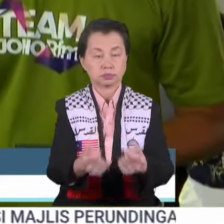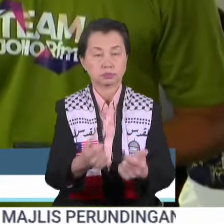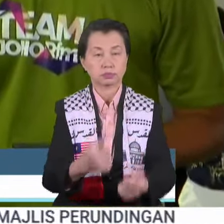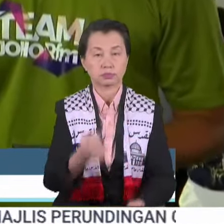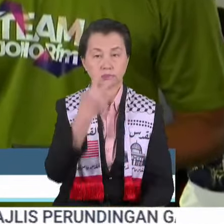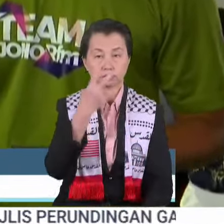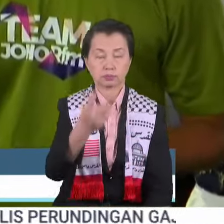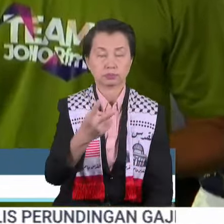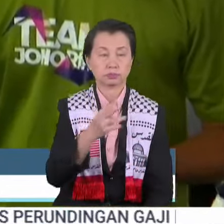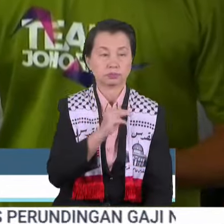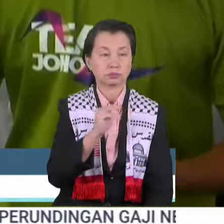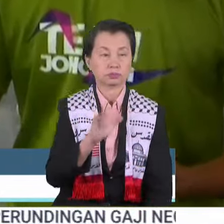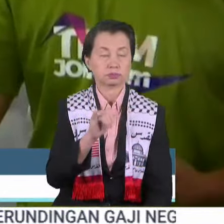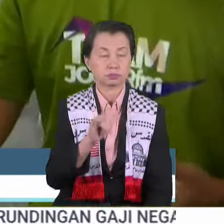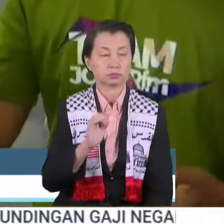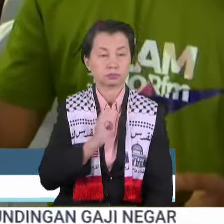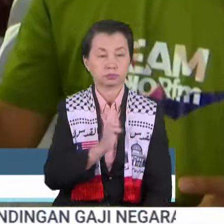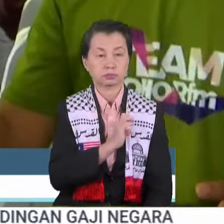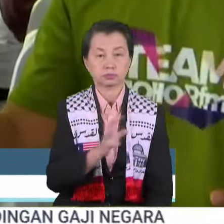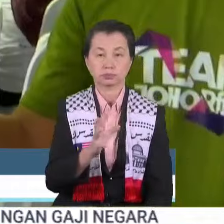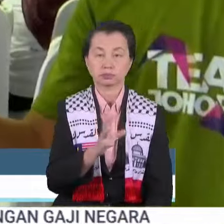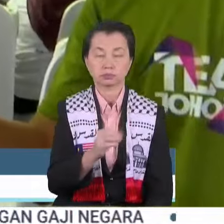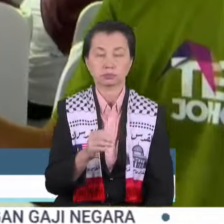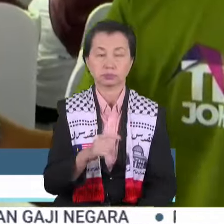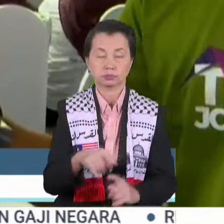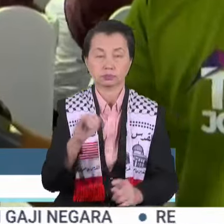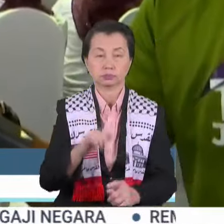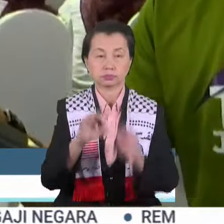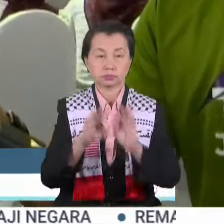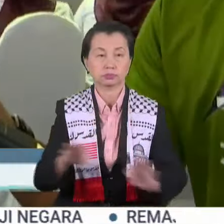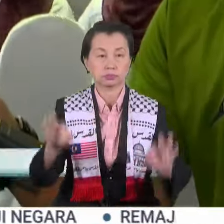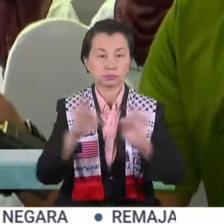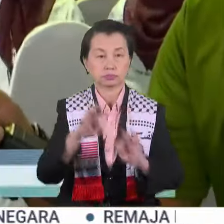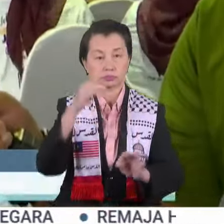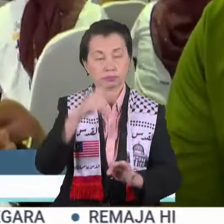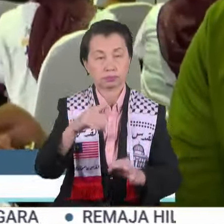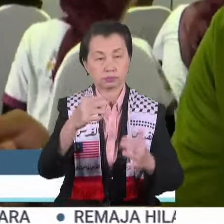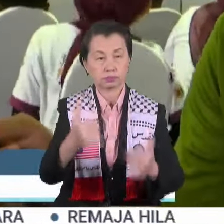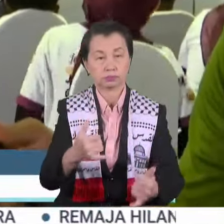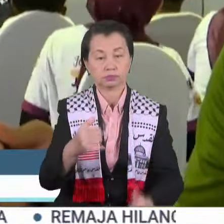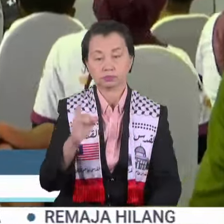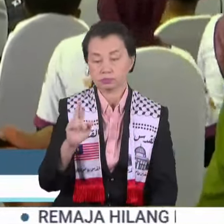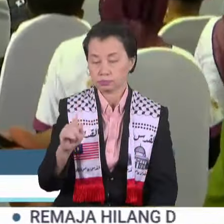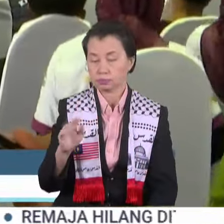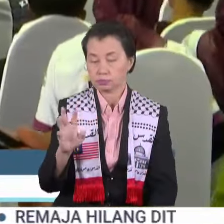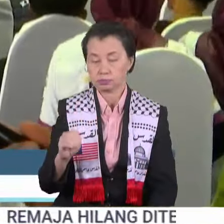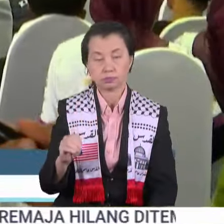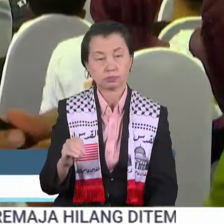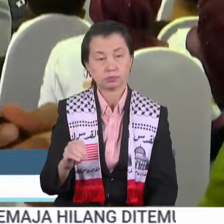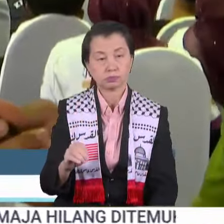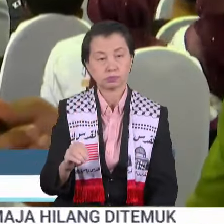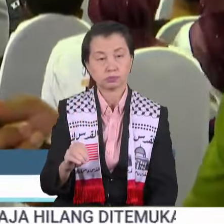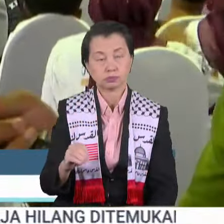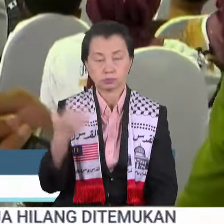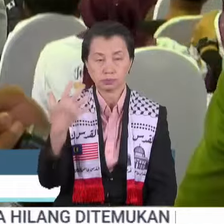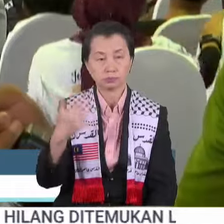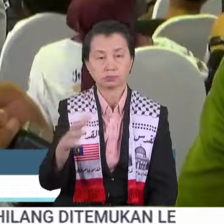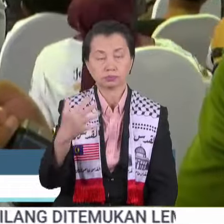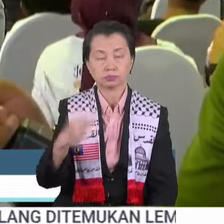YBS Kobelia dan Sukan dan Usahawan. Tapi yang pentingnya untuk kali ini, RTM di lokasi telah